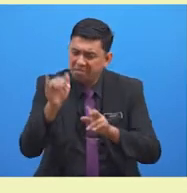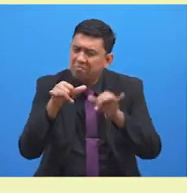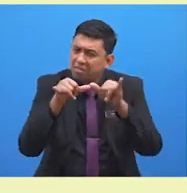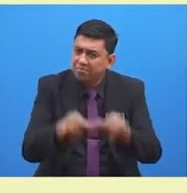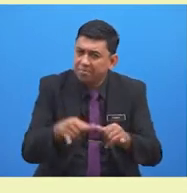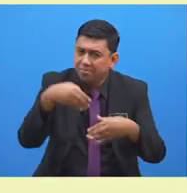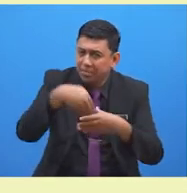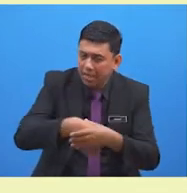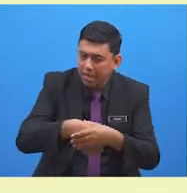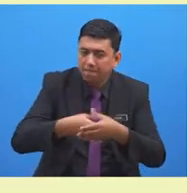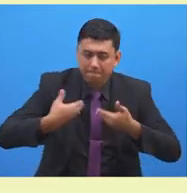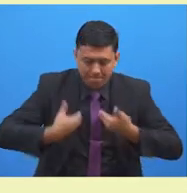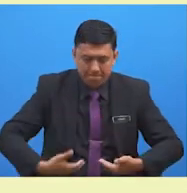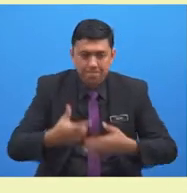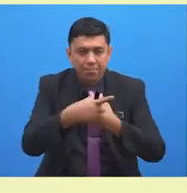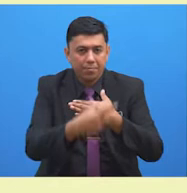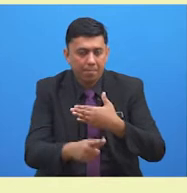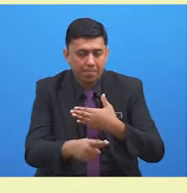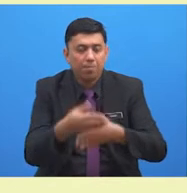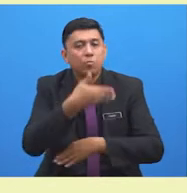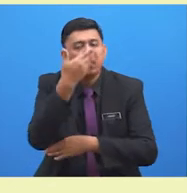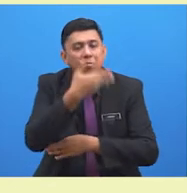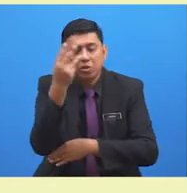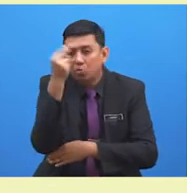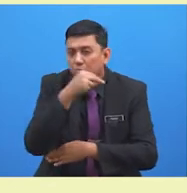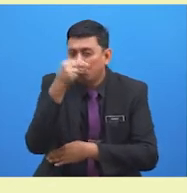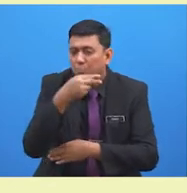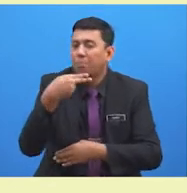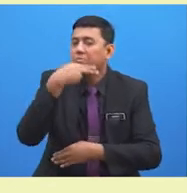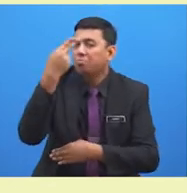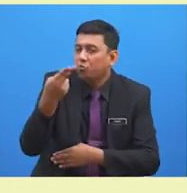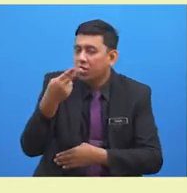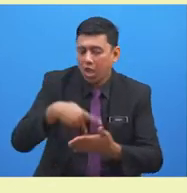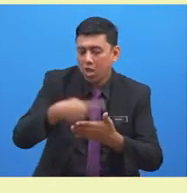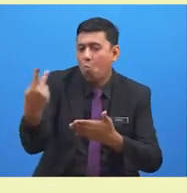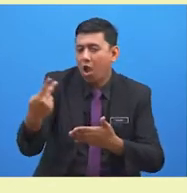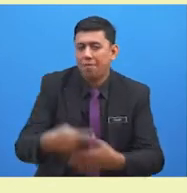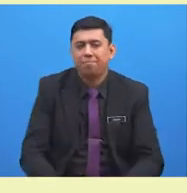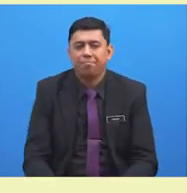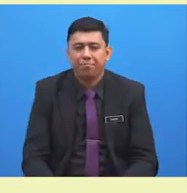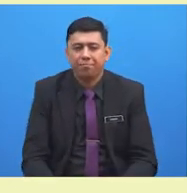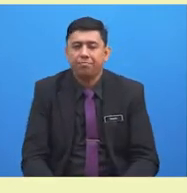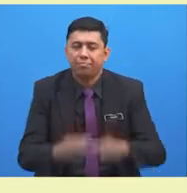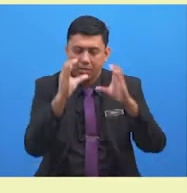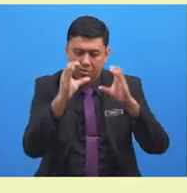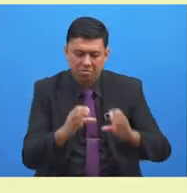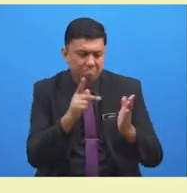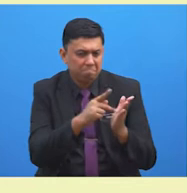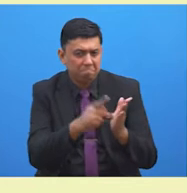keluar. Cara menghitungnya ialah dengan menambah ERV dengan